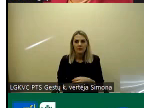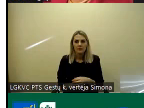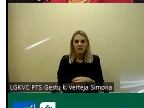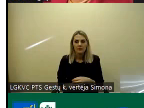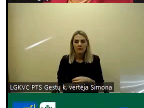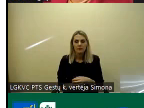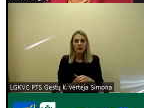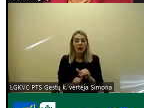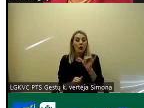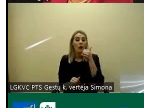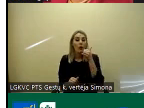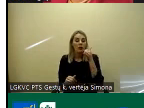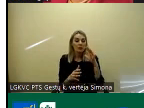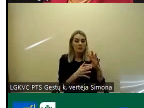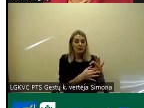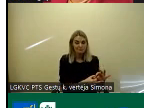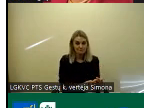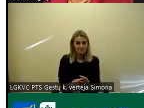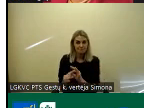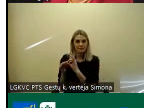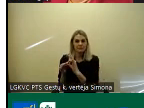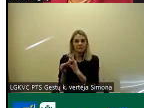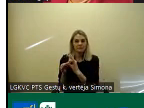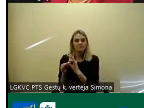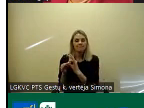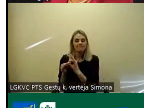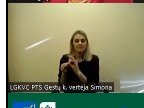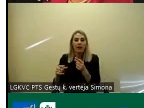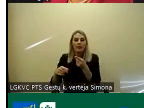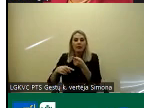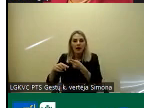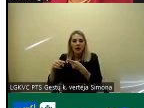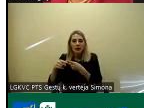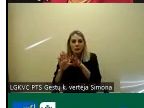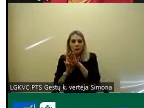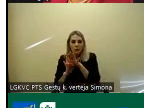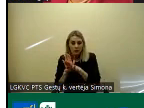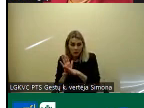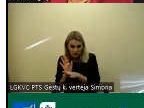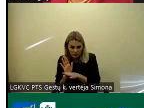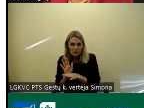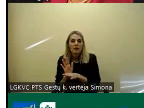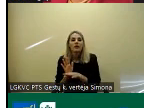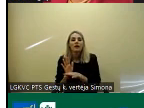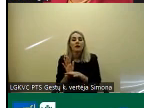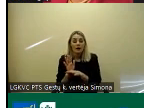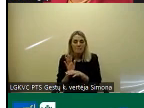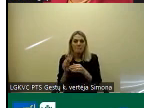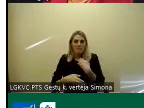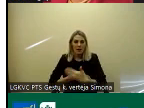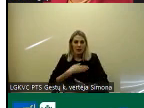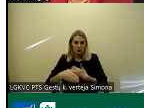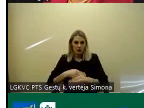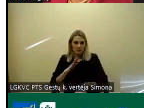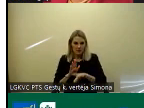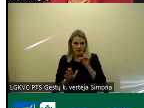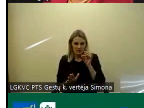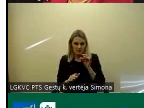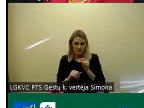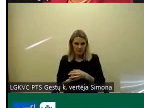labai susieti yra su tarpdalykinėm programom, su parenkama medžiaga, nes